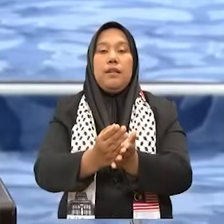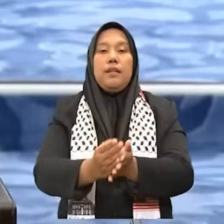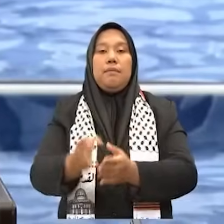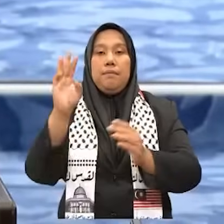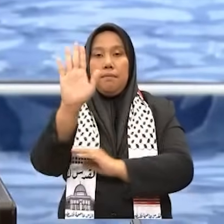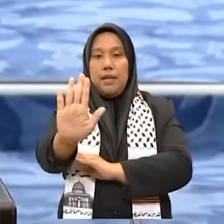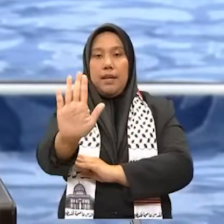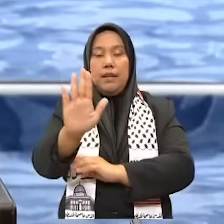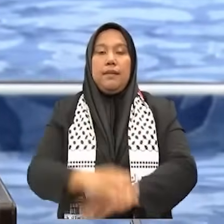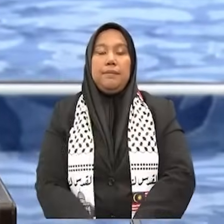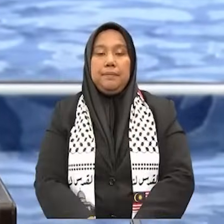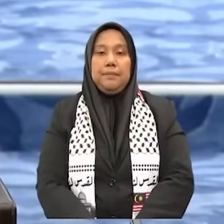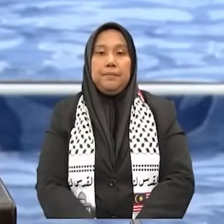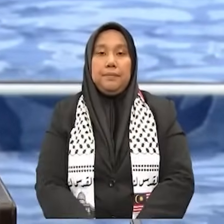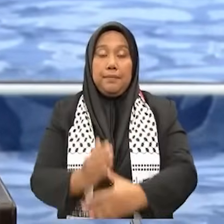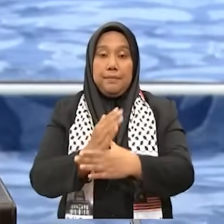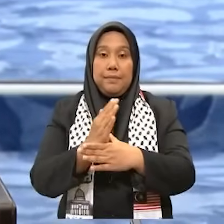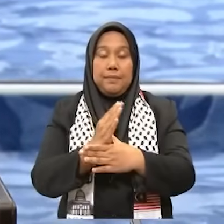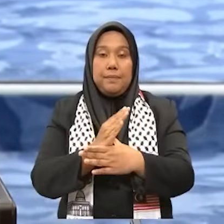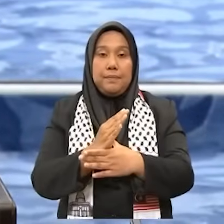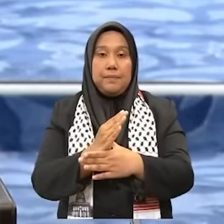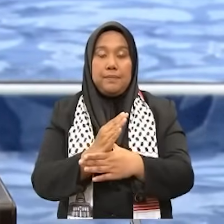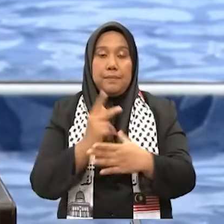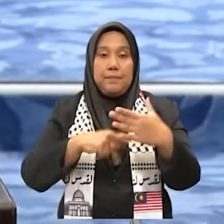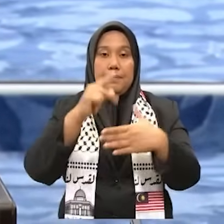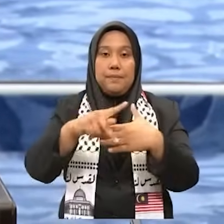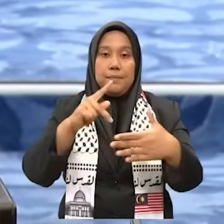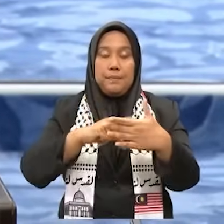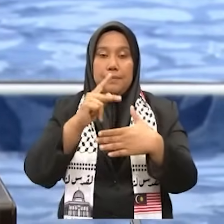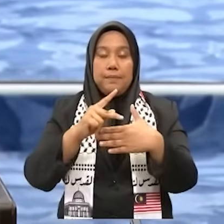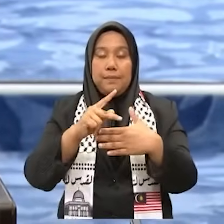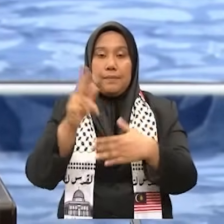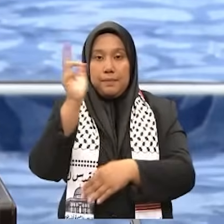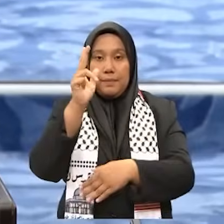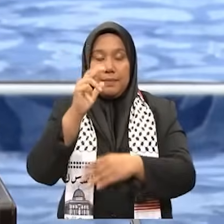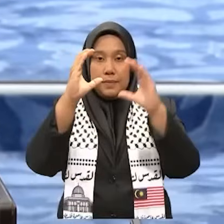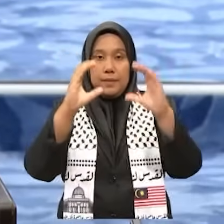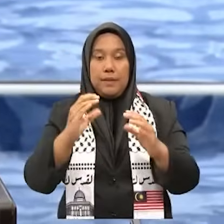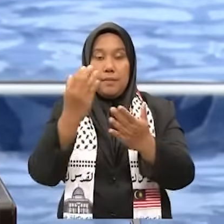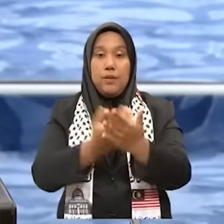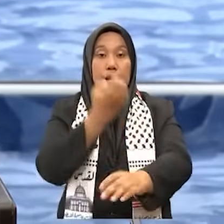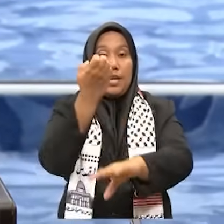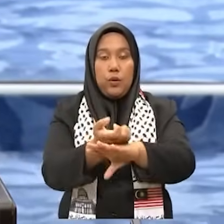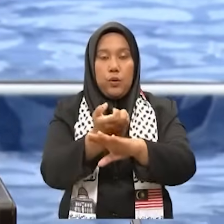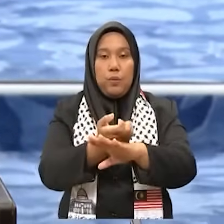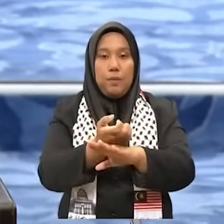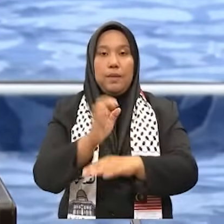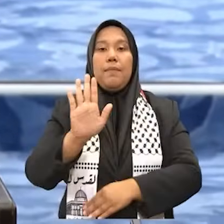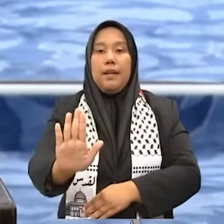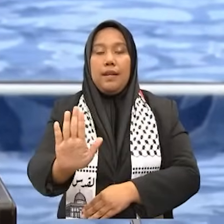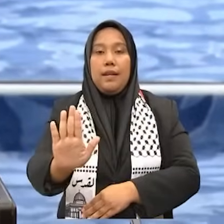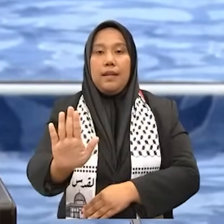betul, sementara program-program kerajaan termasuk beberapa langkah baru seperti ekonomi madani,